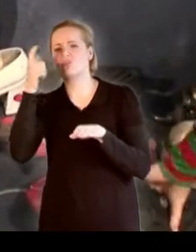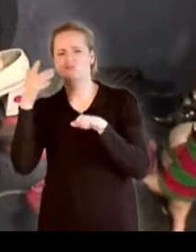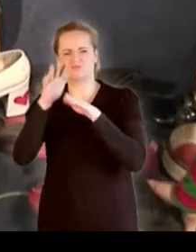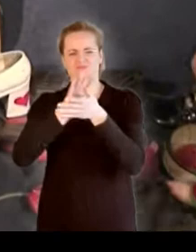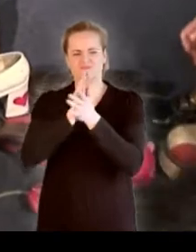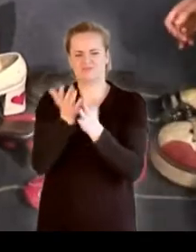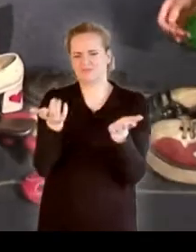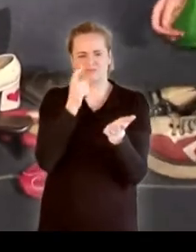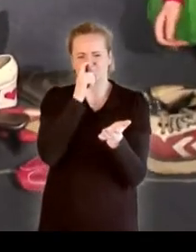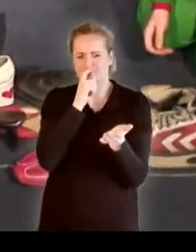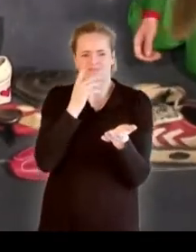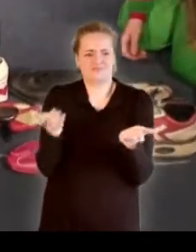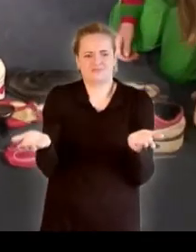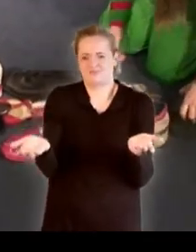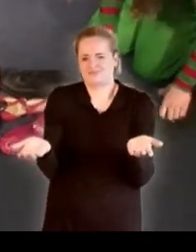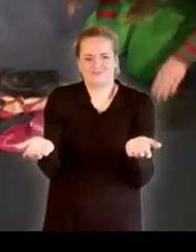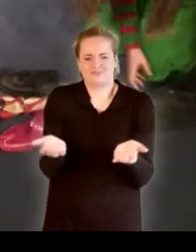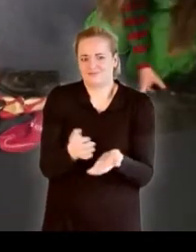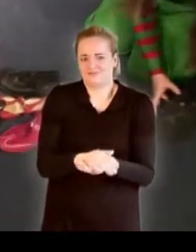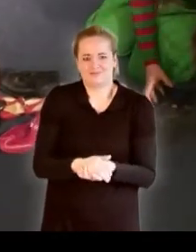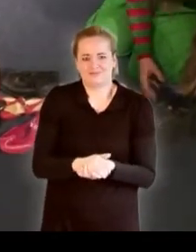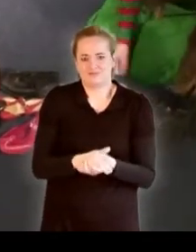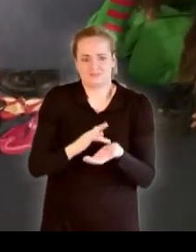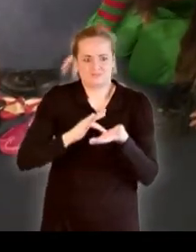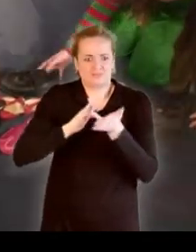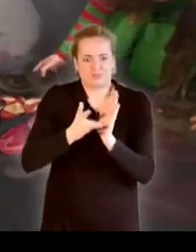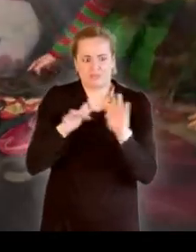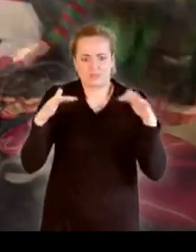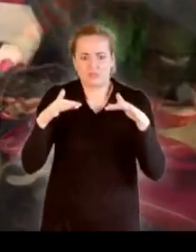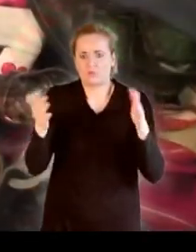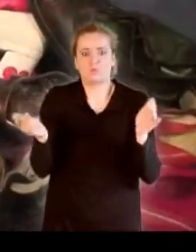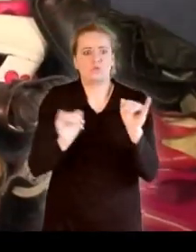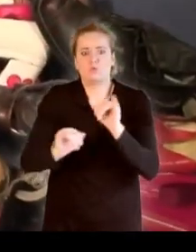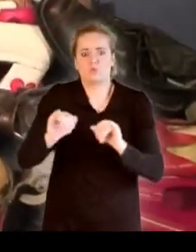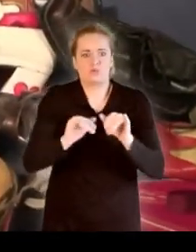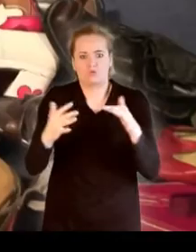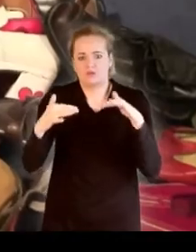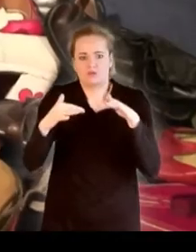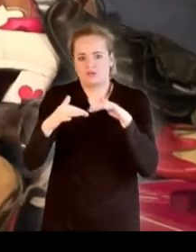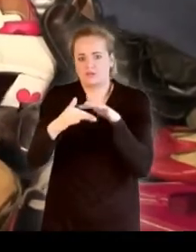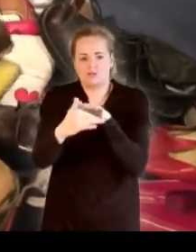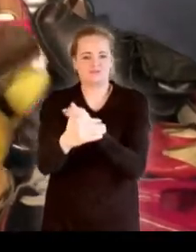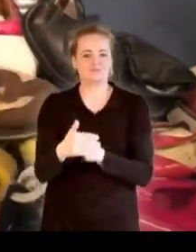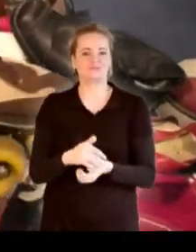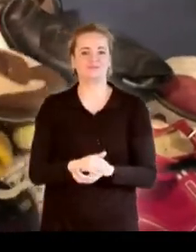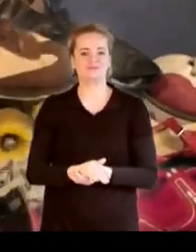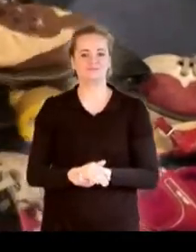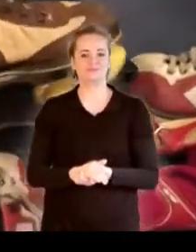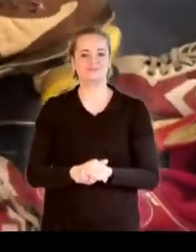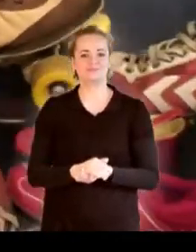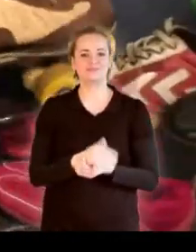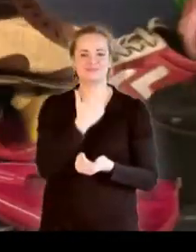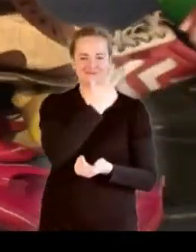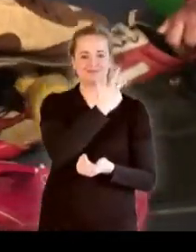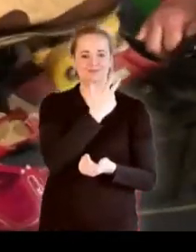Tokį mėlyną, koks niekada nebūna net Milano dangus. Netekė vilties, ką nors suprasti, vairuotojai